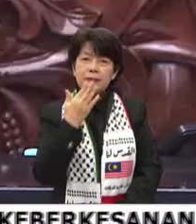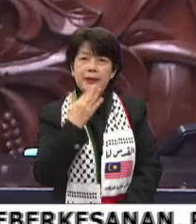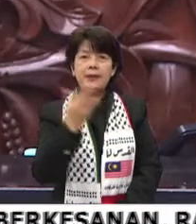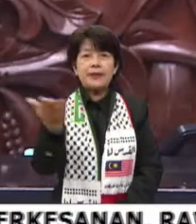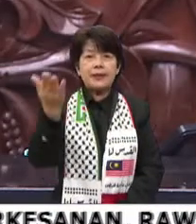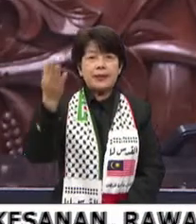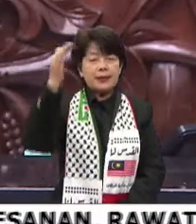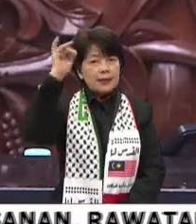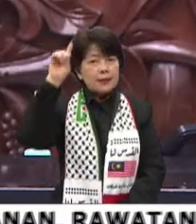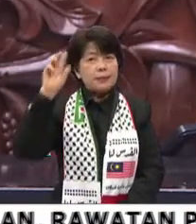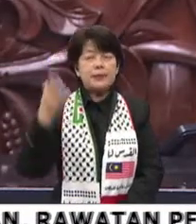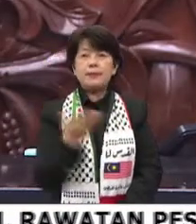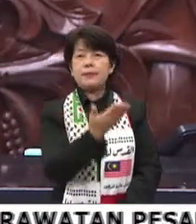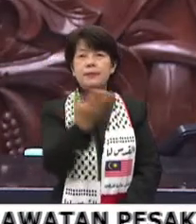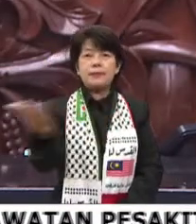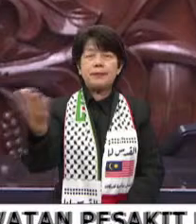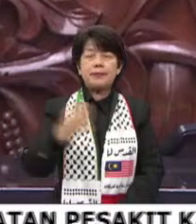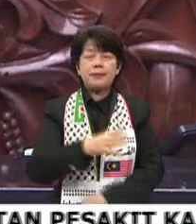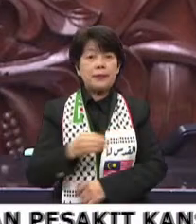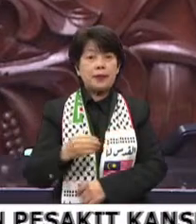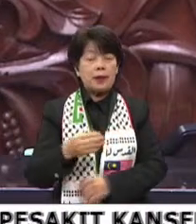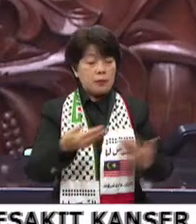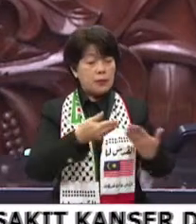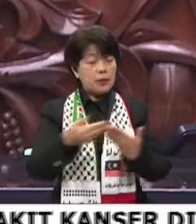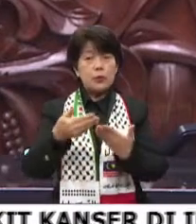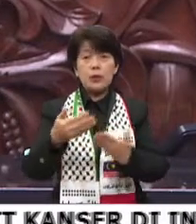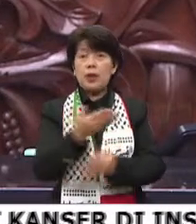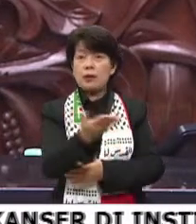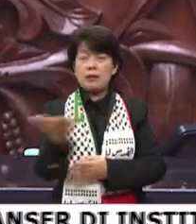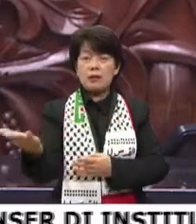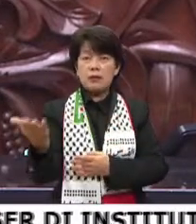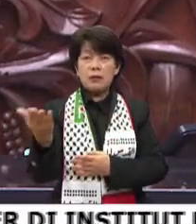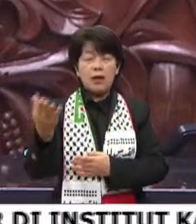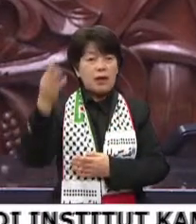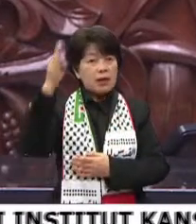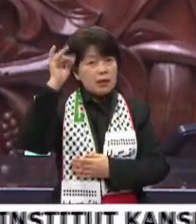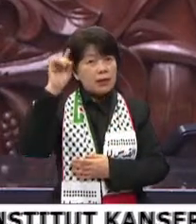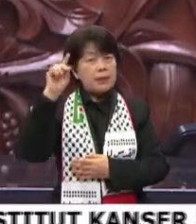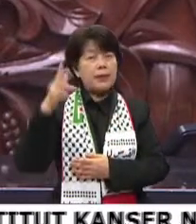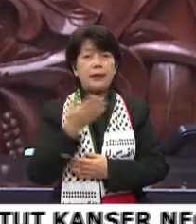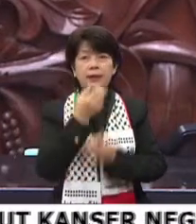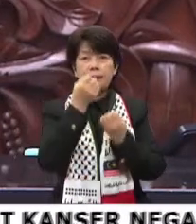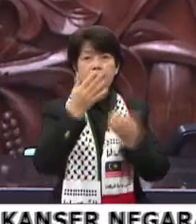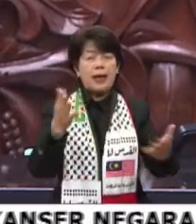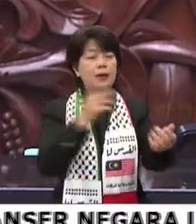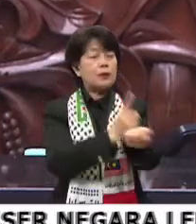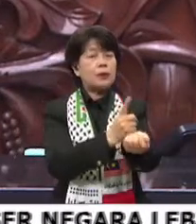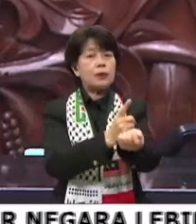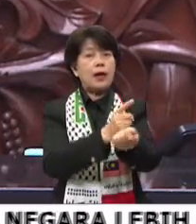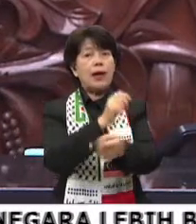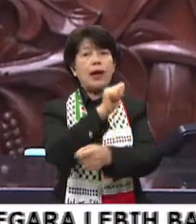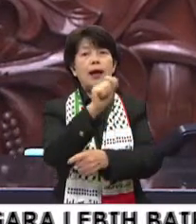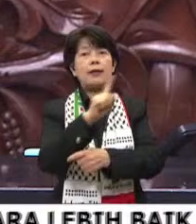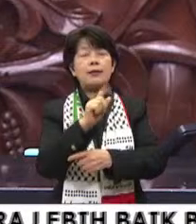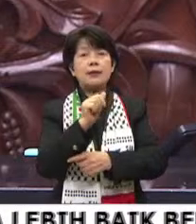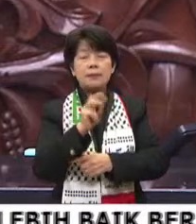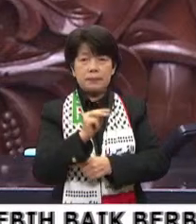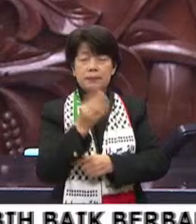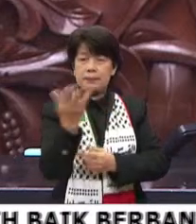berhormat saya masih meneruskan yang berhormat datuk dr Ahmad Azam bin